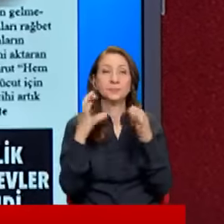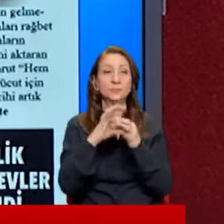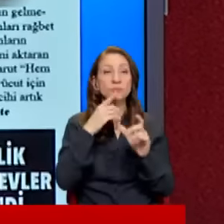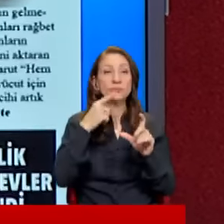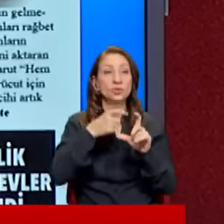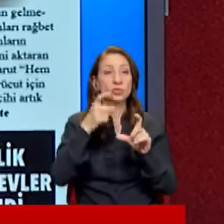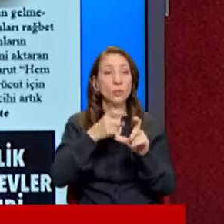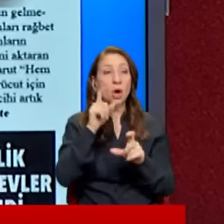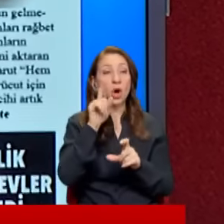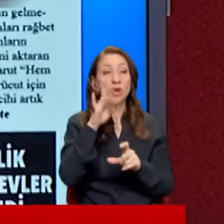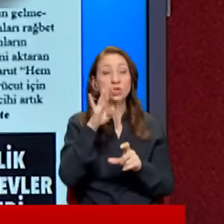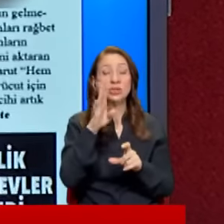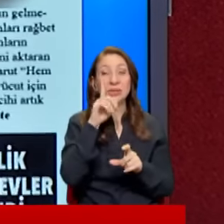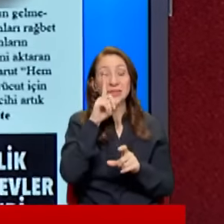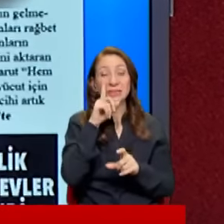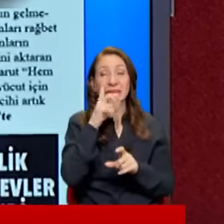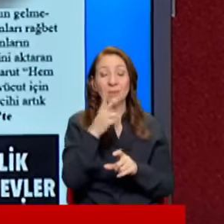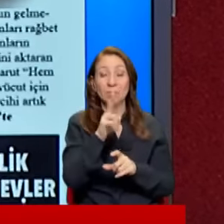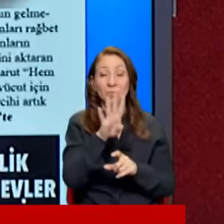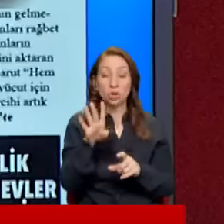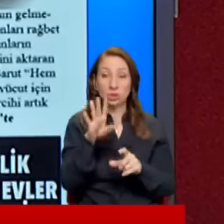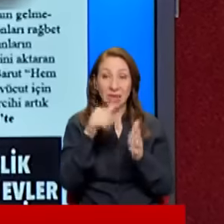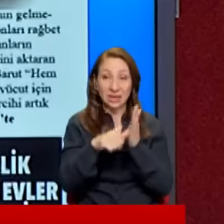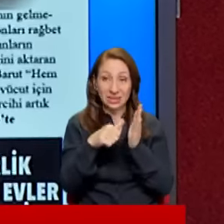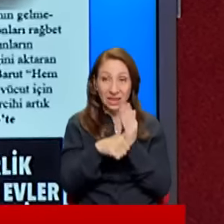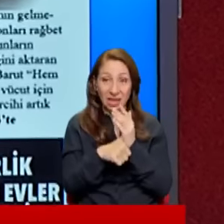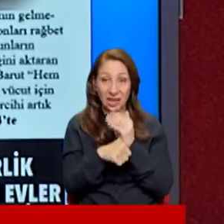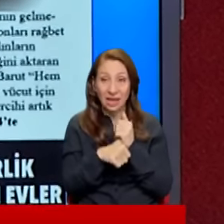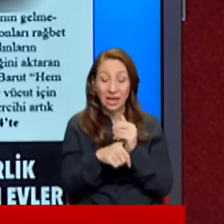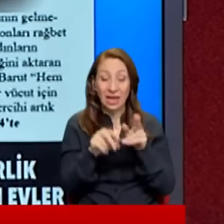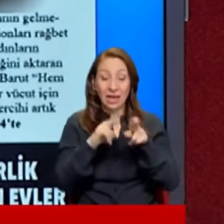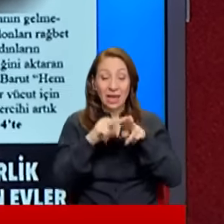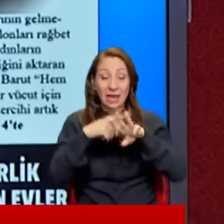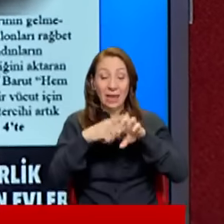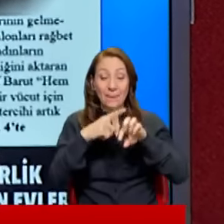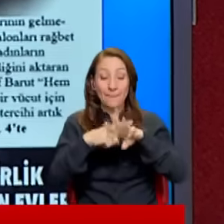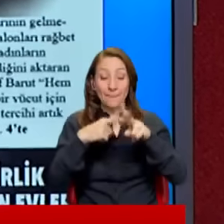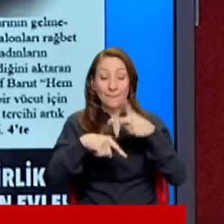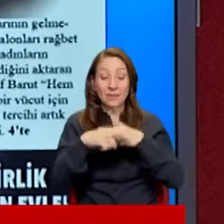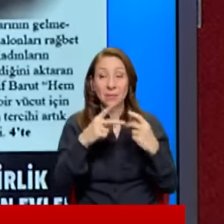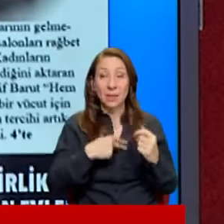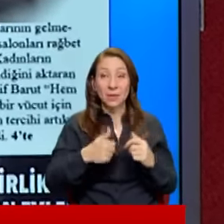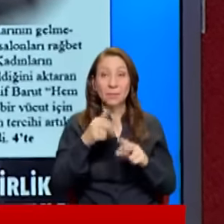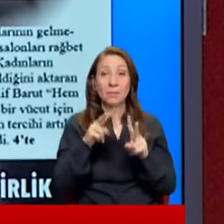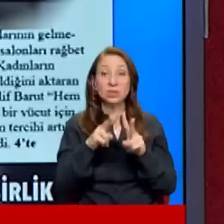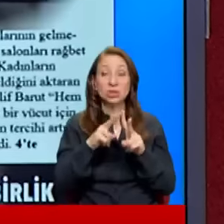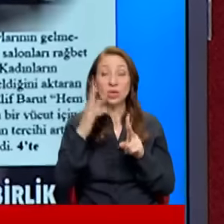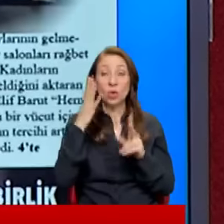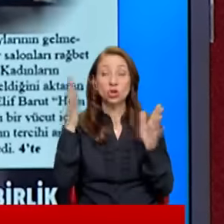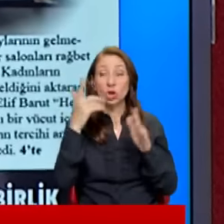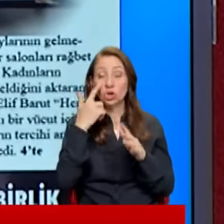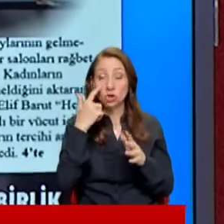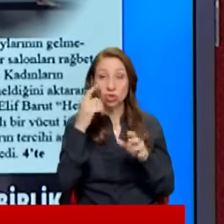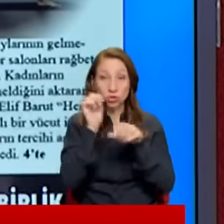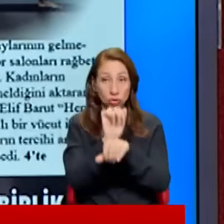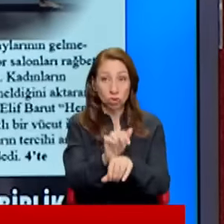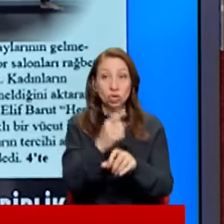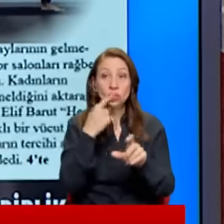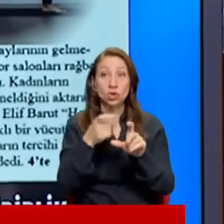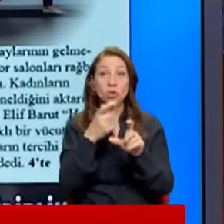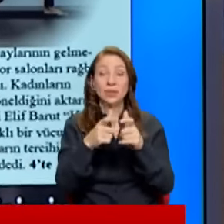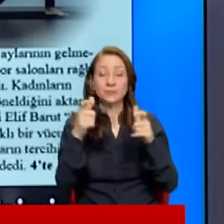soruşturmada 14 Nisan 2024'te Kepez Belediye Başkanı Mesut Kocagöz tutuklanırken soruşturma